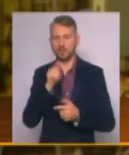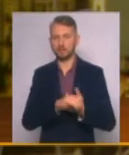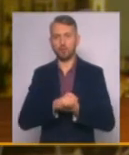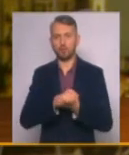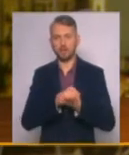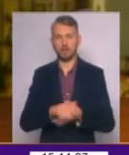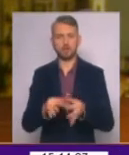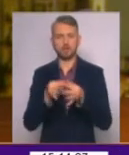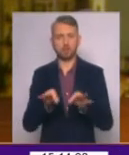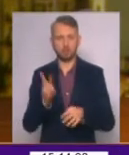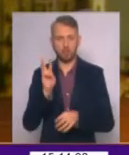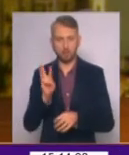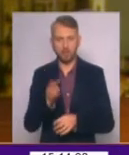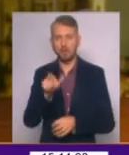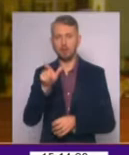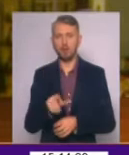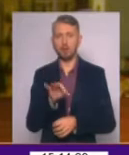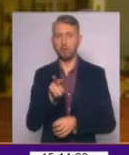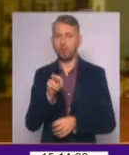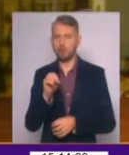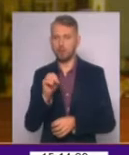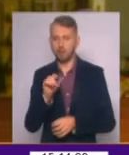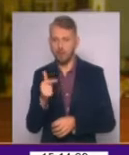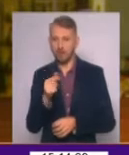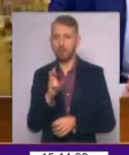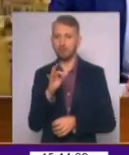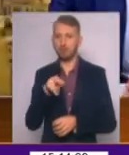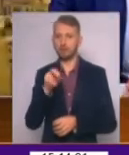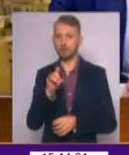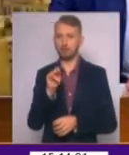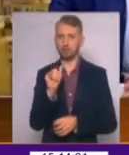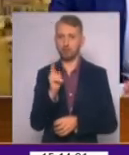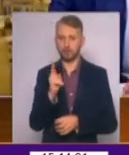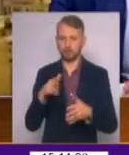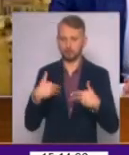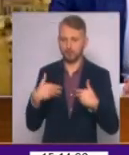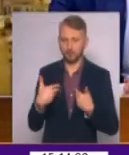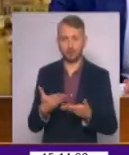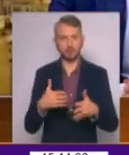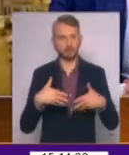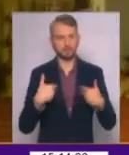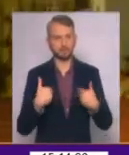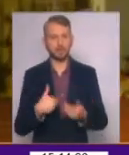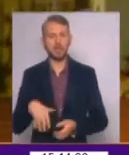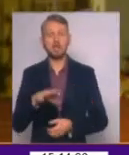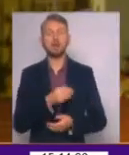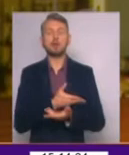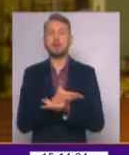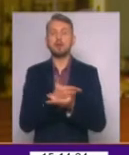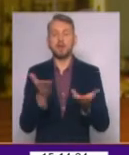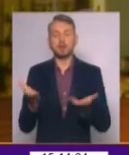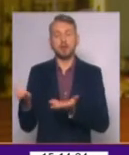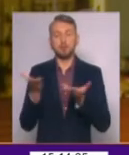об'єднання «Свобода» пан Олег Бондарчук. Пане Олеже, рада вас вітати. Добрий день. Доброго дня. Всіх киян ми вже запрошуємо обов'язково